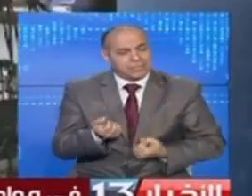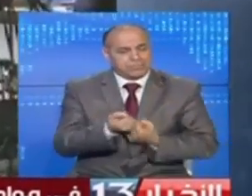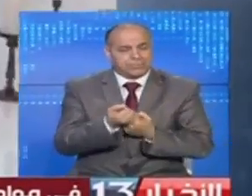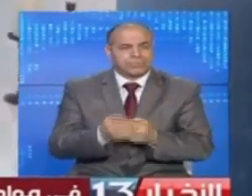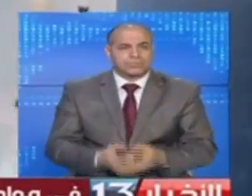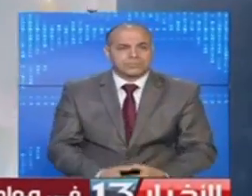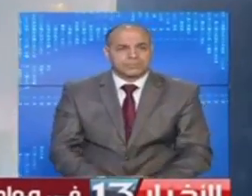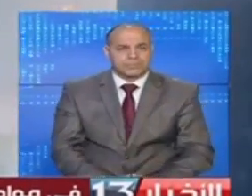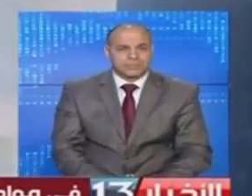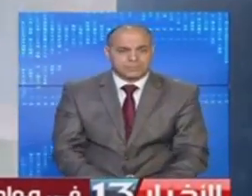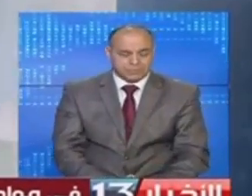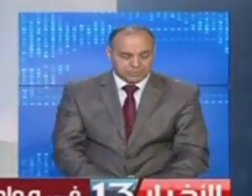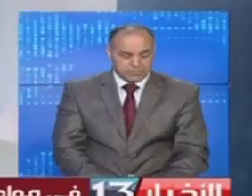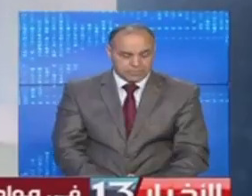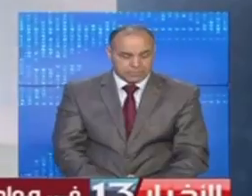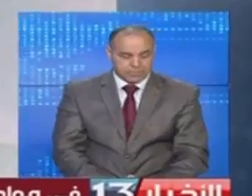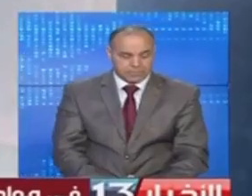العالمية.